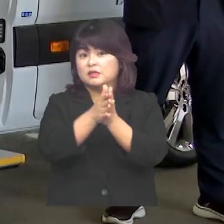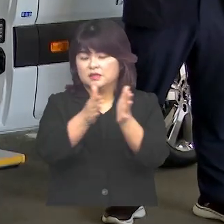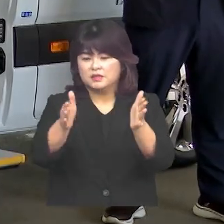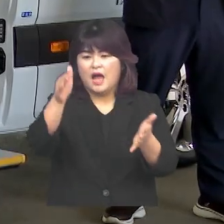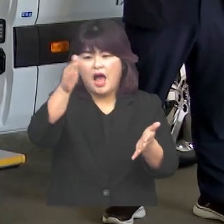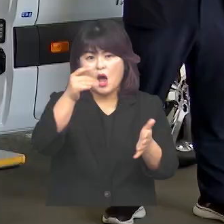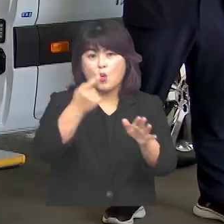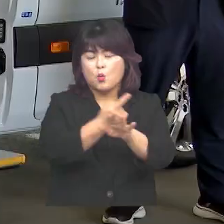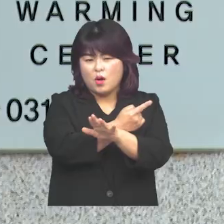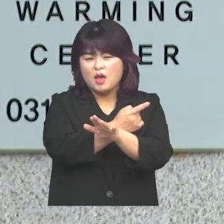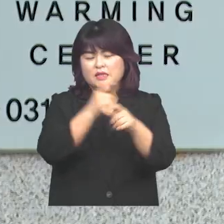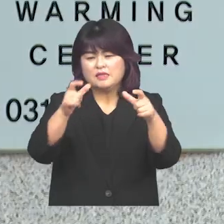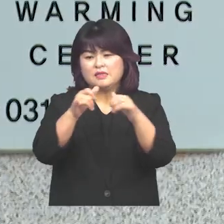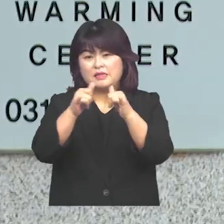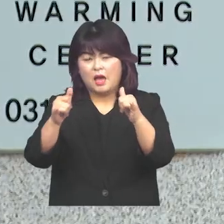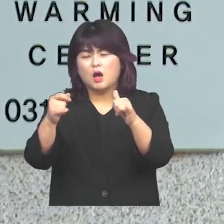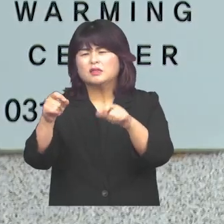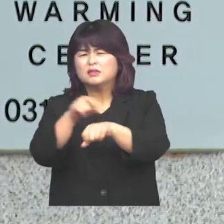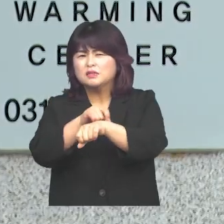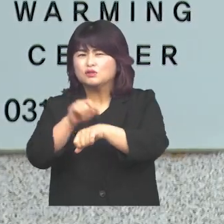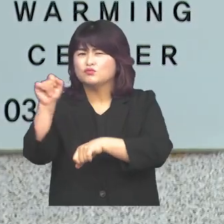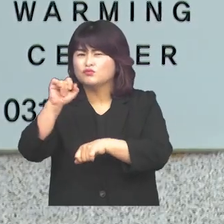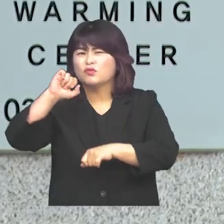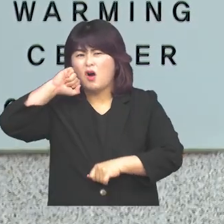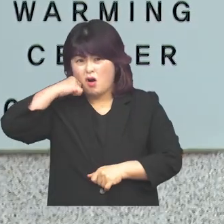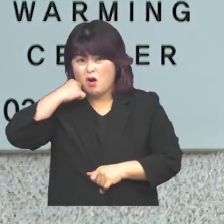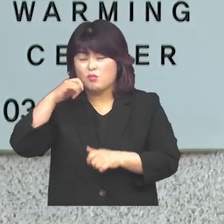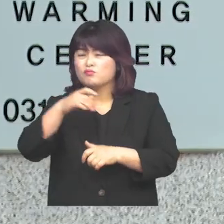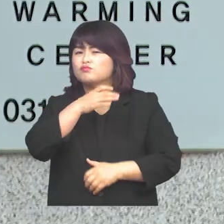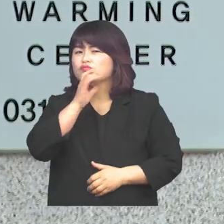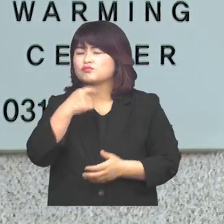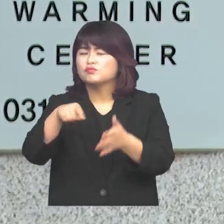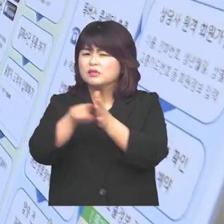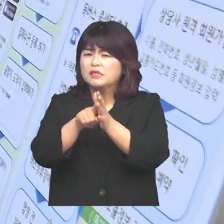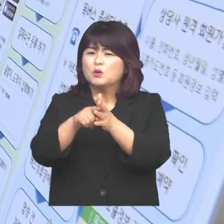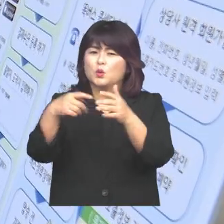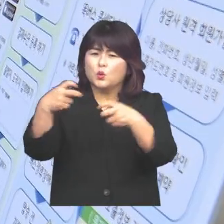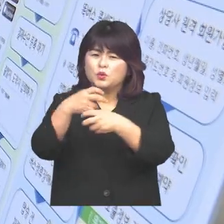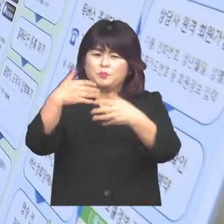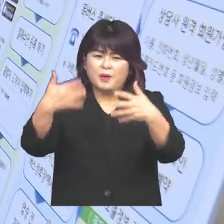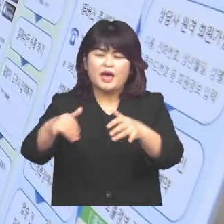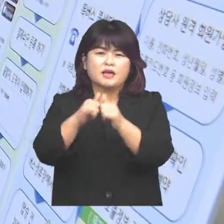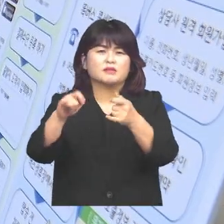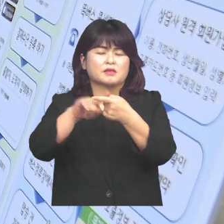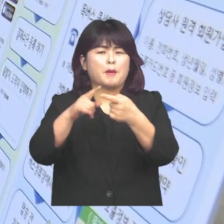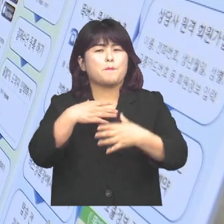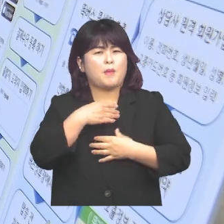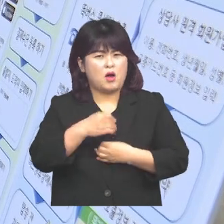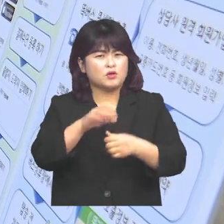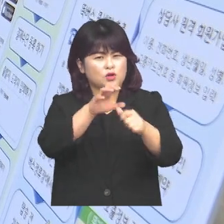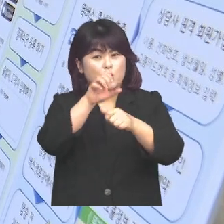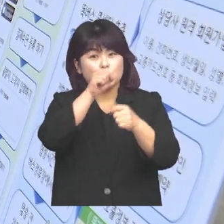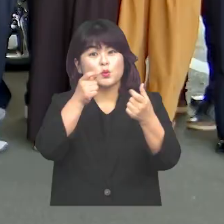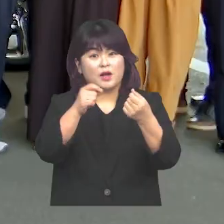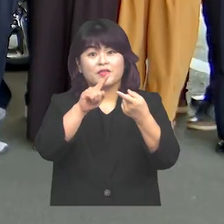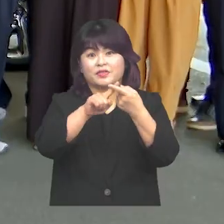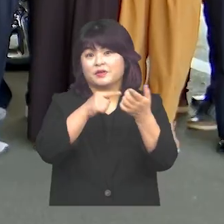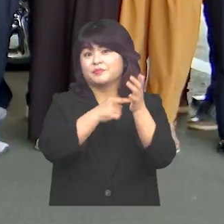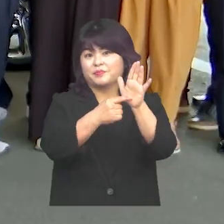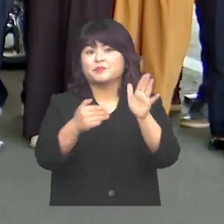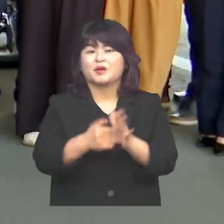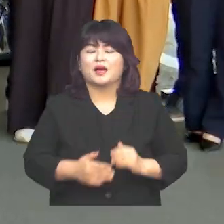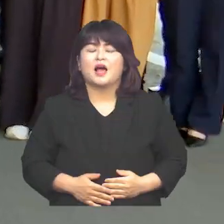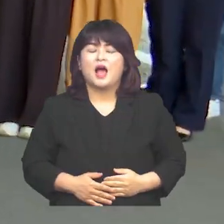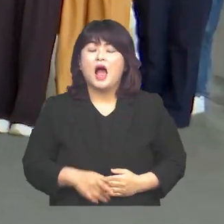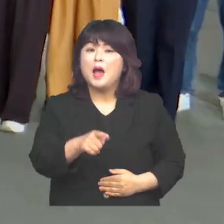운행되는 만큼 학생들을 비롯한 시민들, 특히 운전이 어려운 어르신 등 교통취약계층이 편리하게 이용하면 좋겠다고